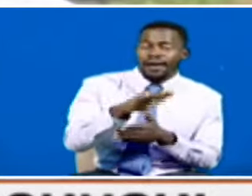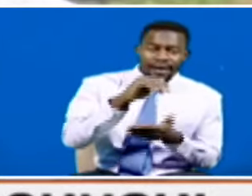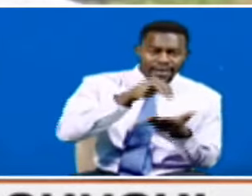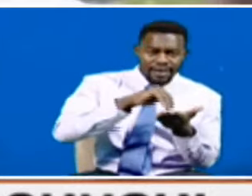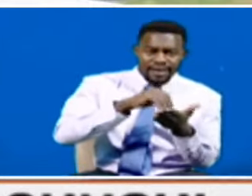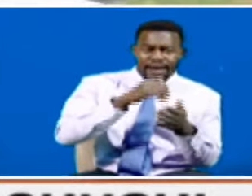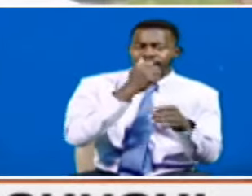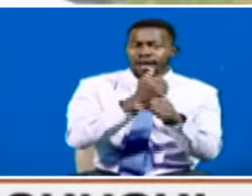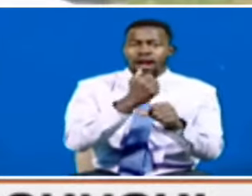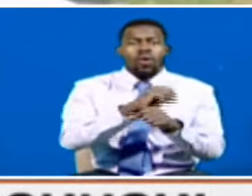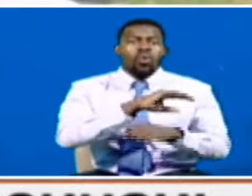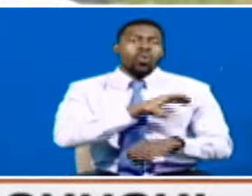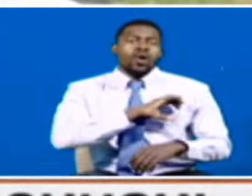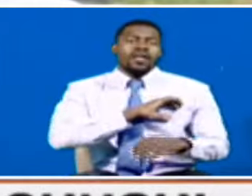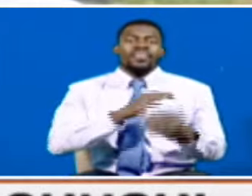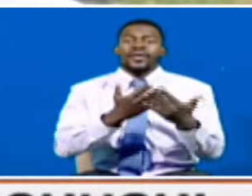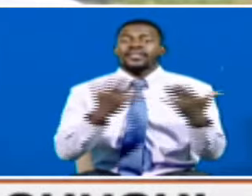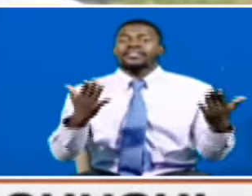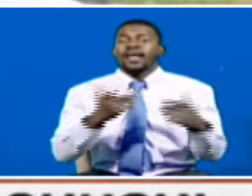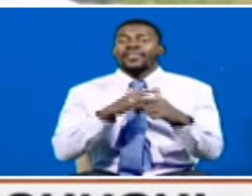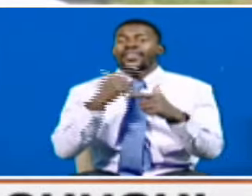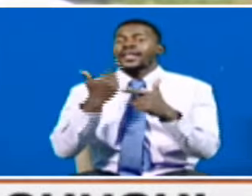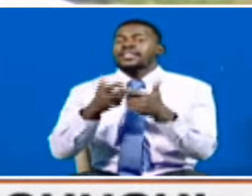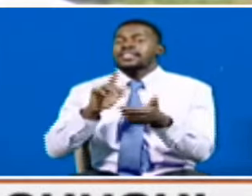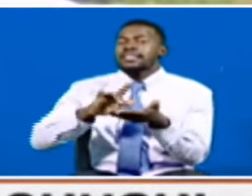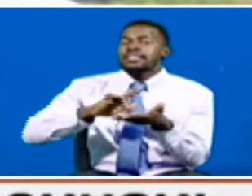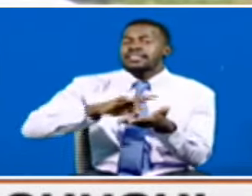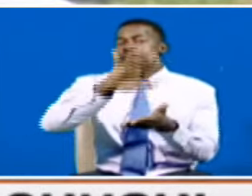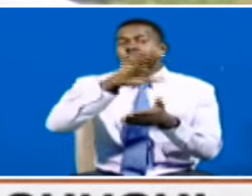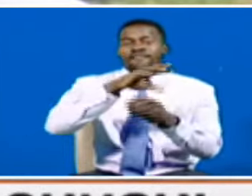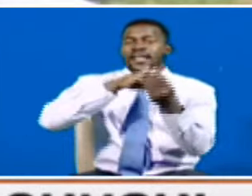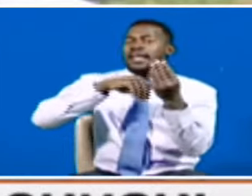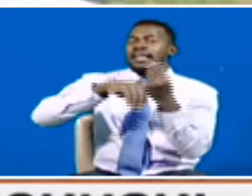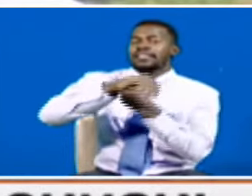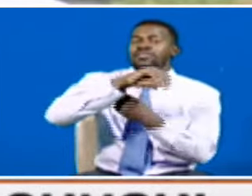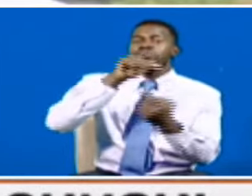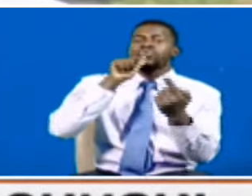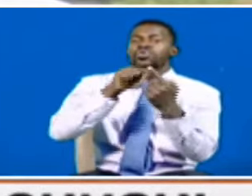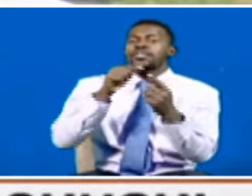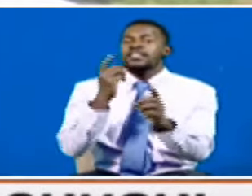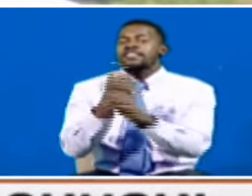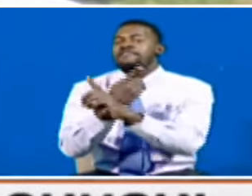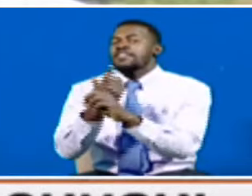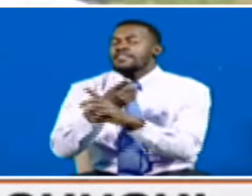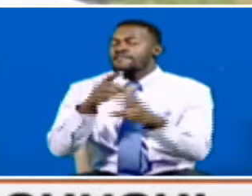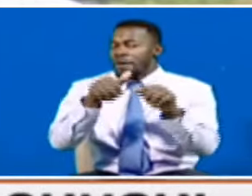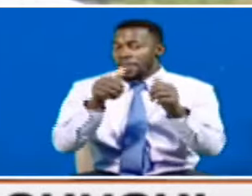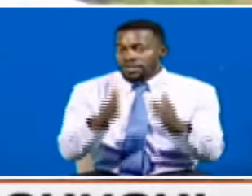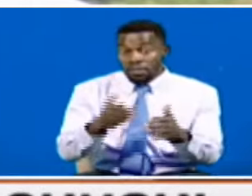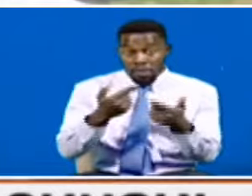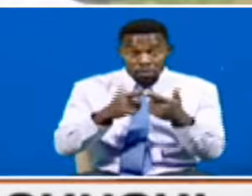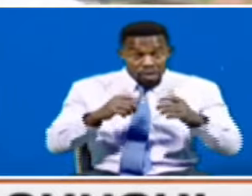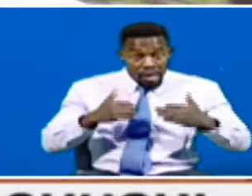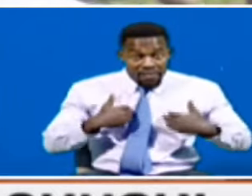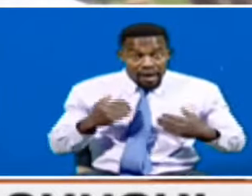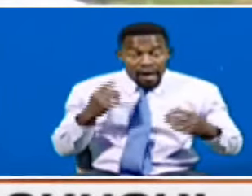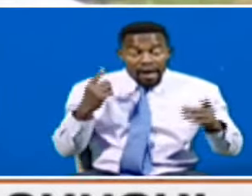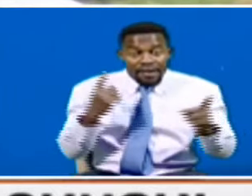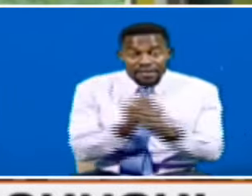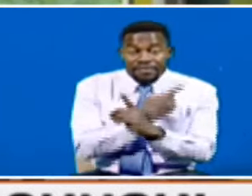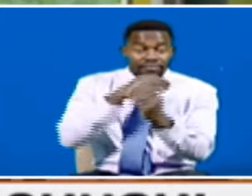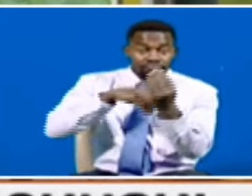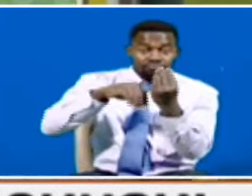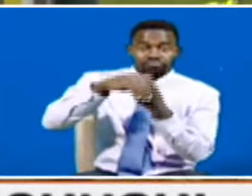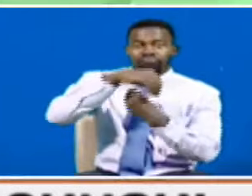na akatuma kwa wakulima huko. So wakulima wakapata vitu ngine, serikali wakapata kitu